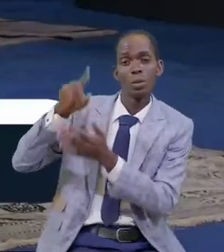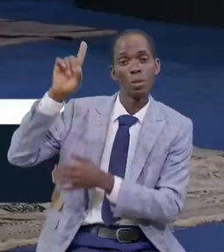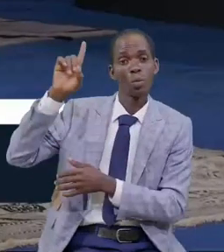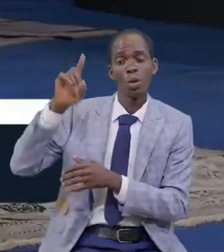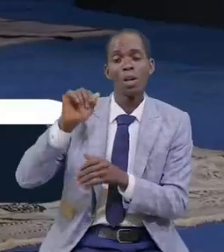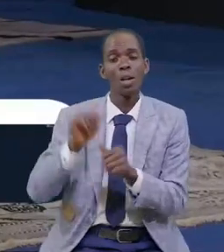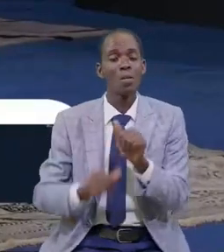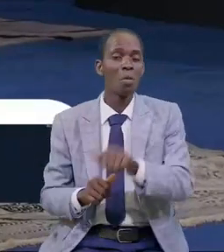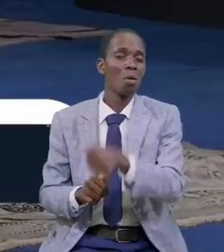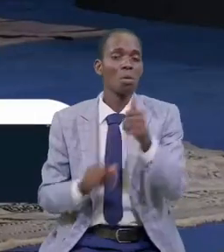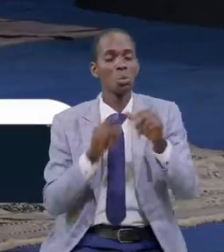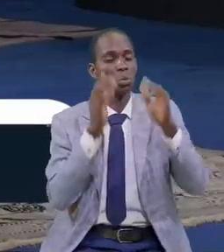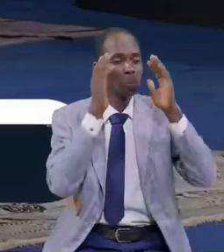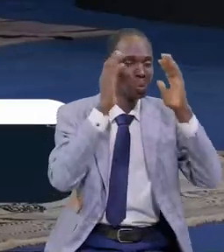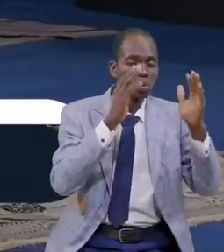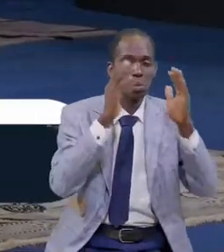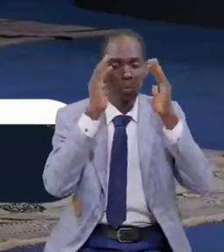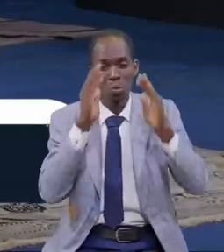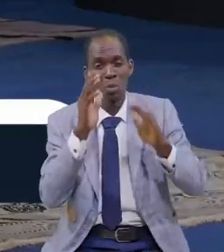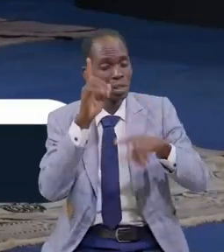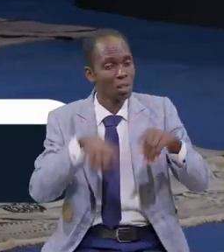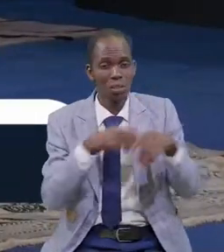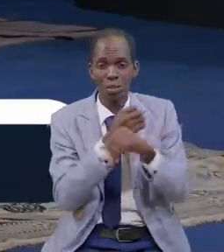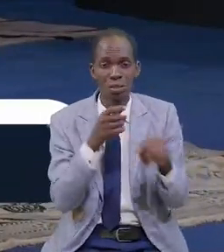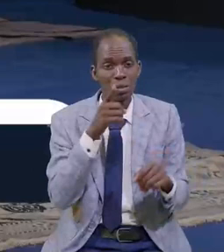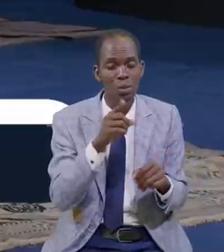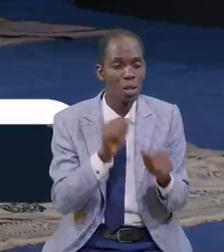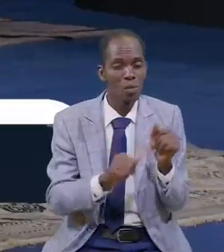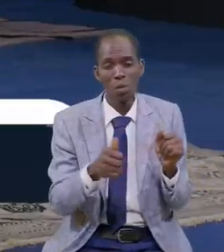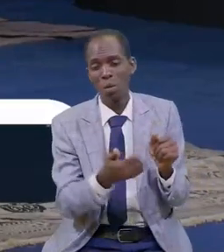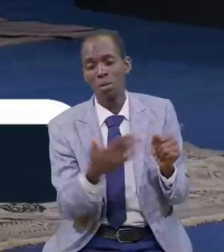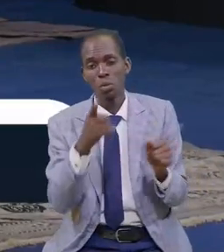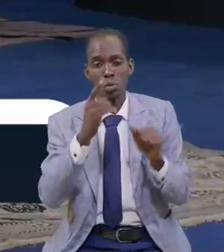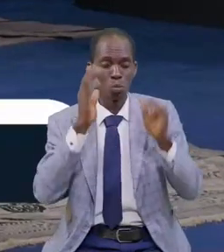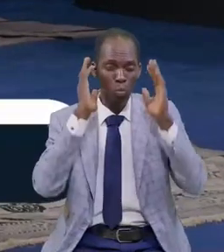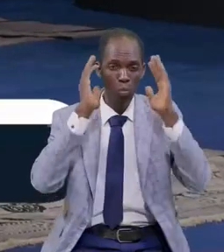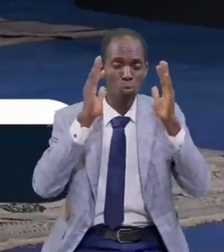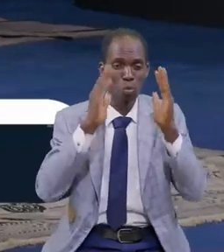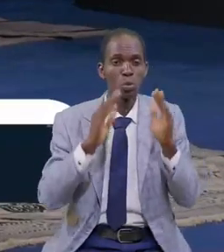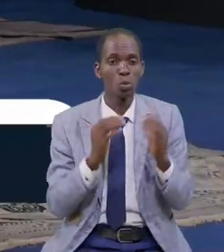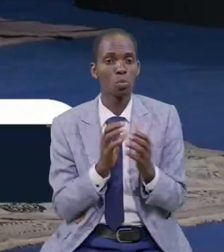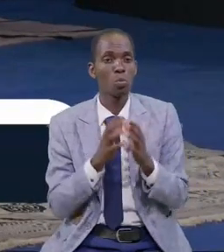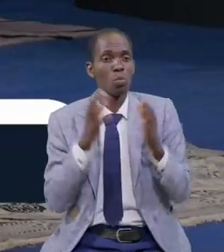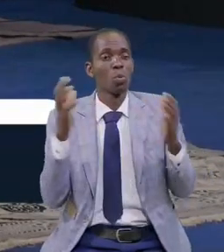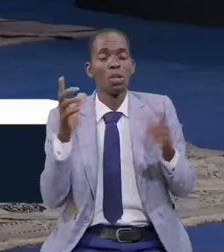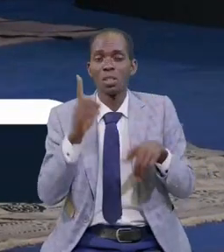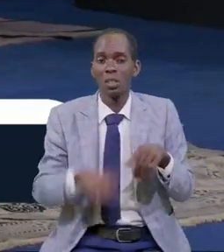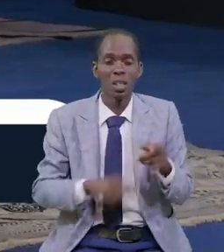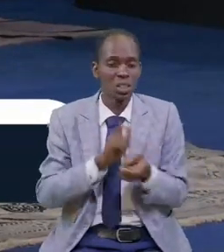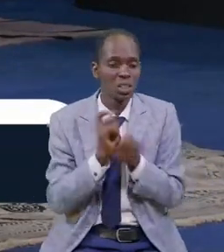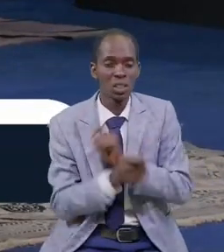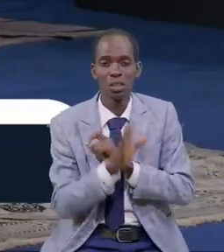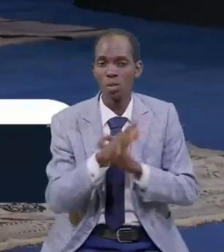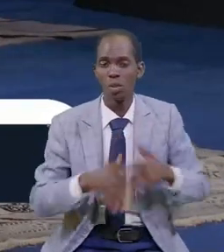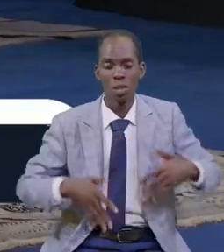que toute autre chose que vous regardez ne peut pas vous préparer pour l'éternité toute autre chose que vous regardez